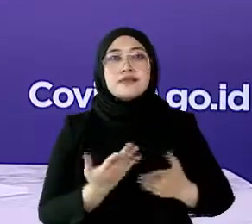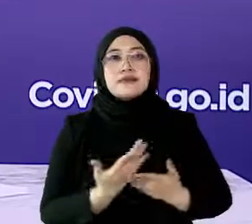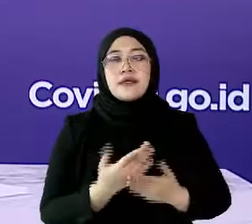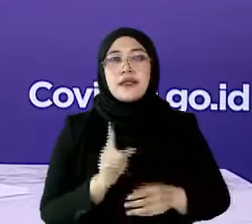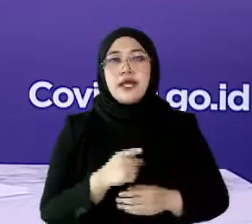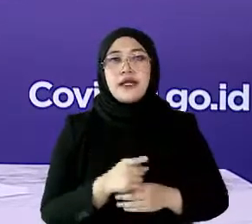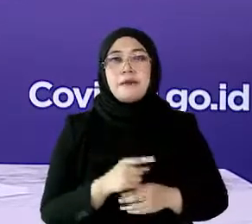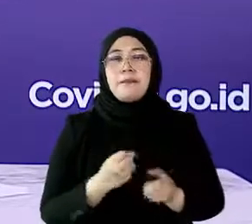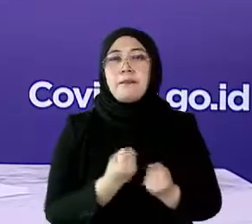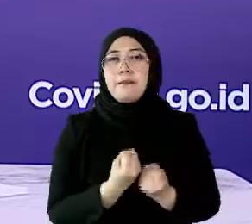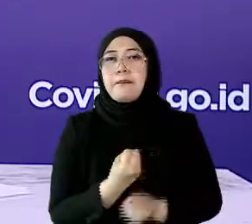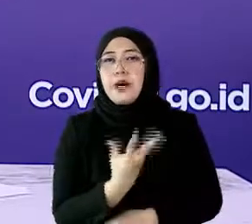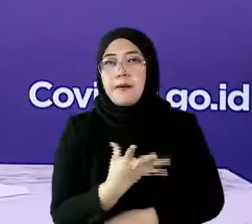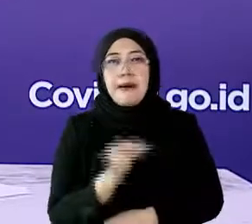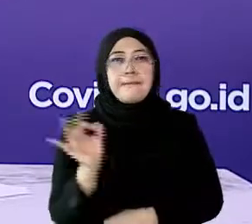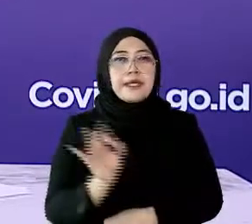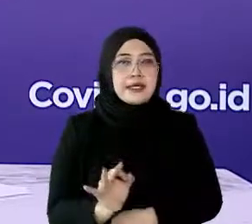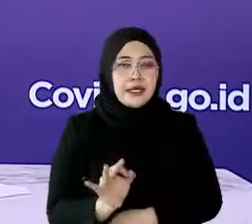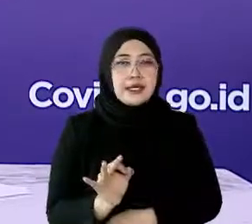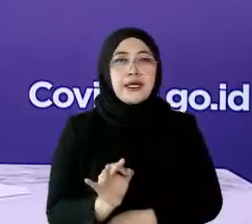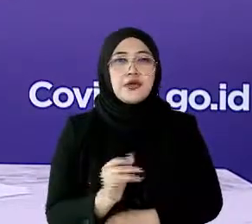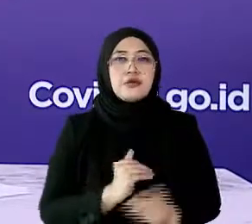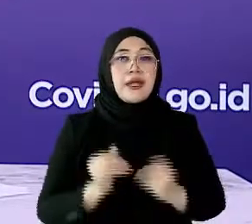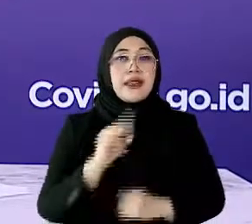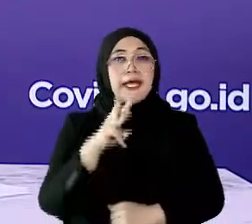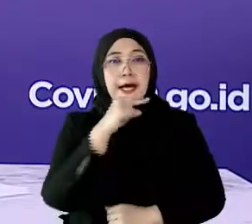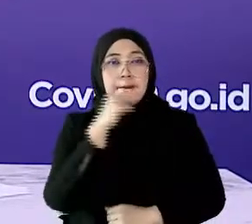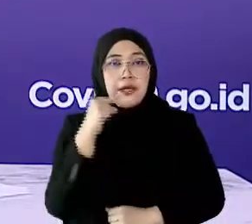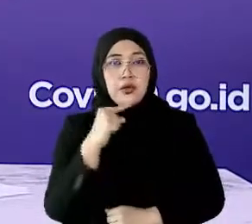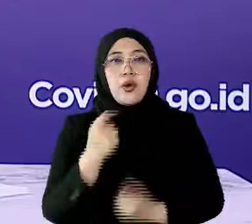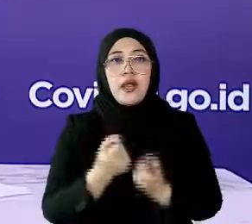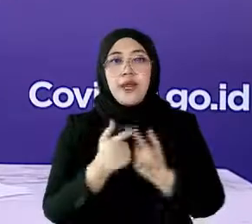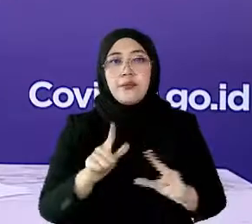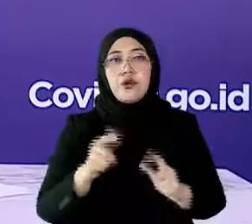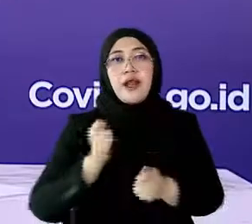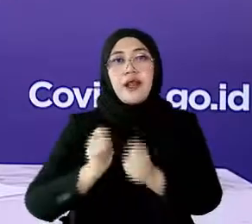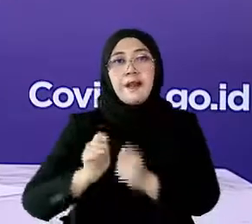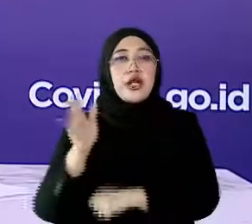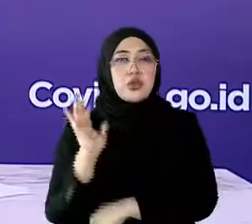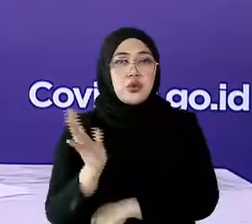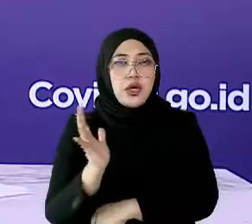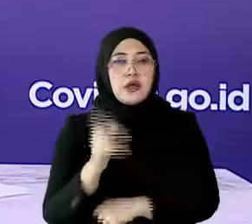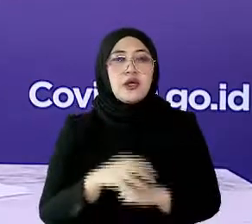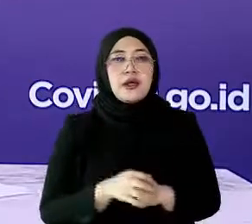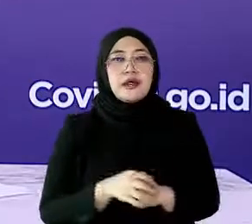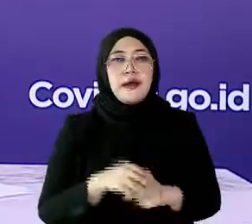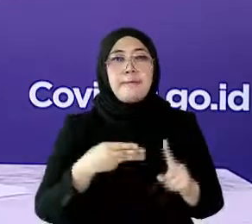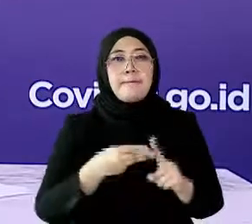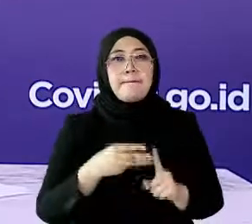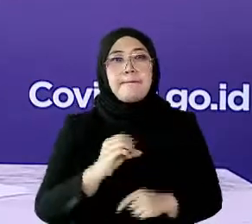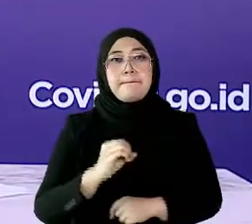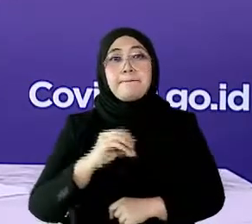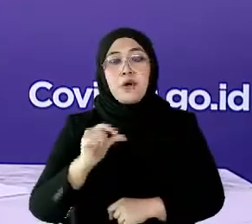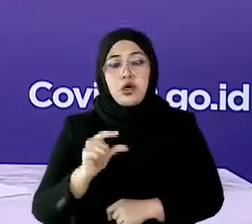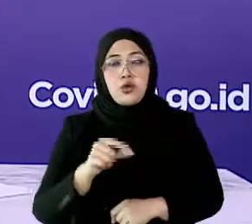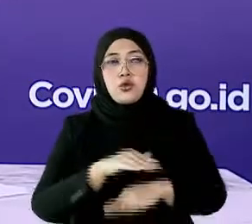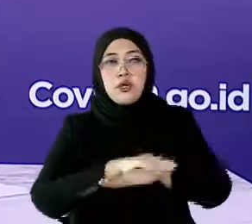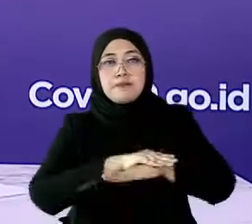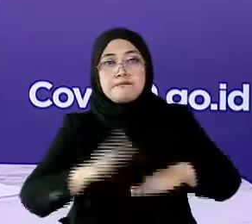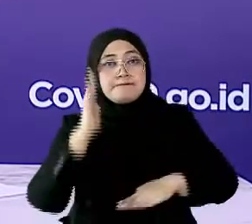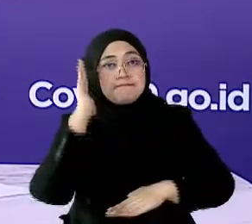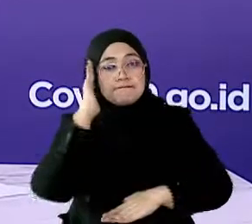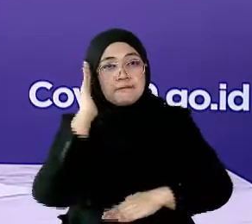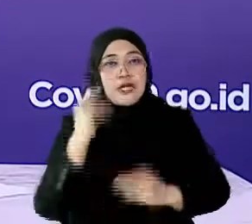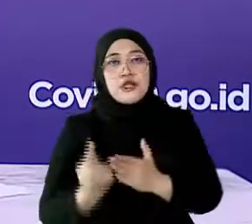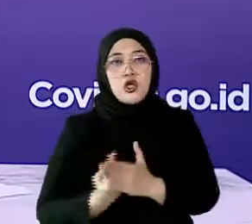persen kenaikan kasus tiga minggu pasca Idul Fitri dan persen keterisian tempat tidur atau berisolasi